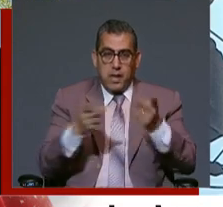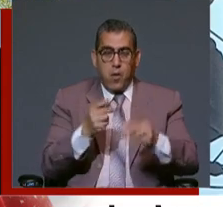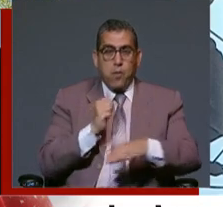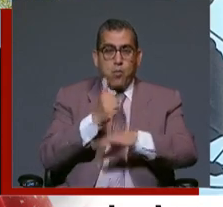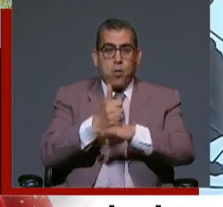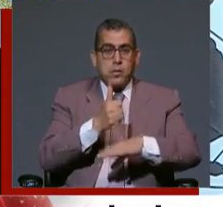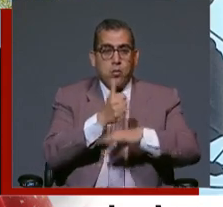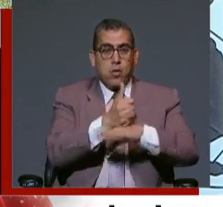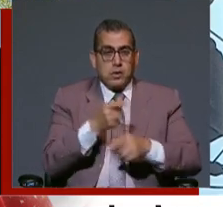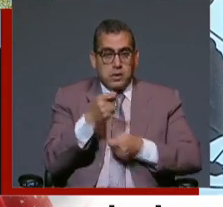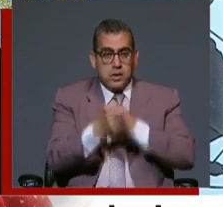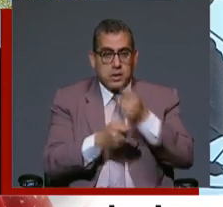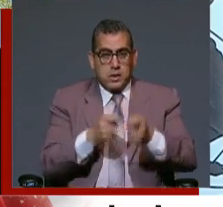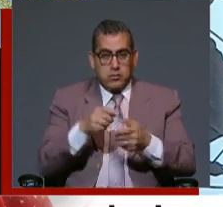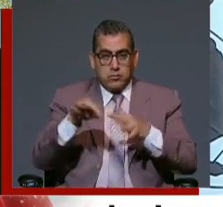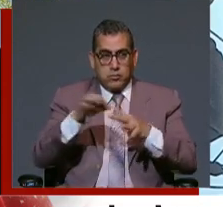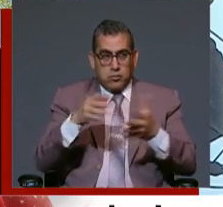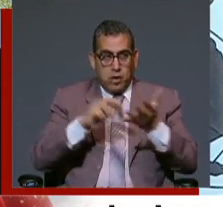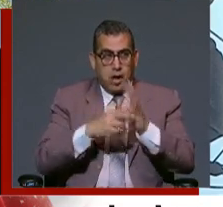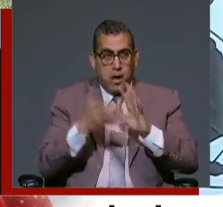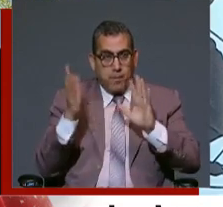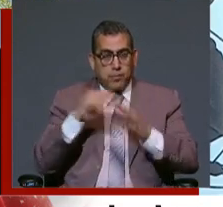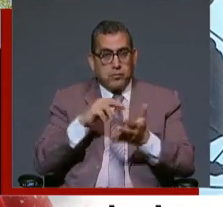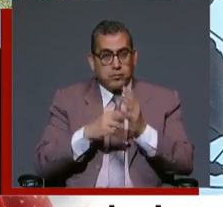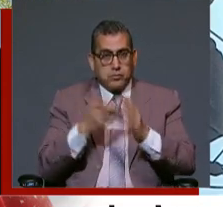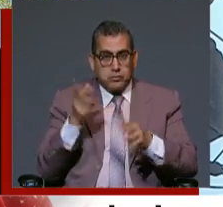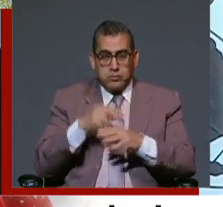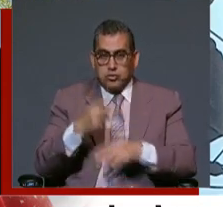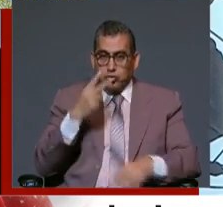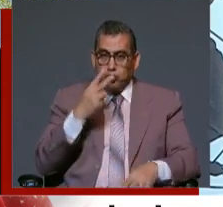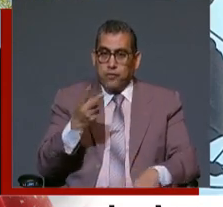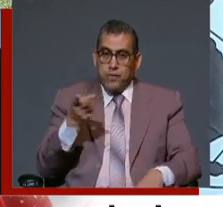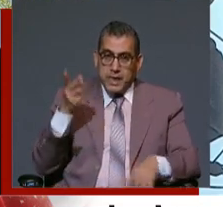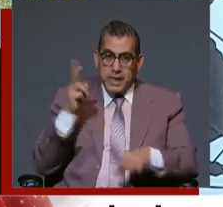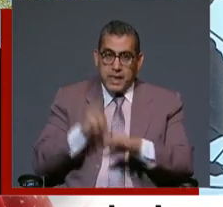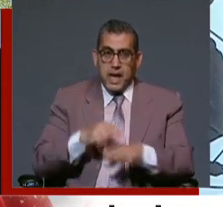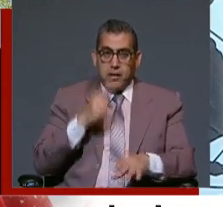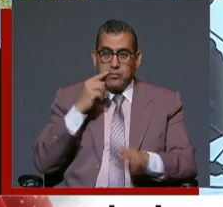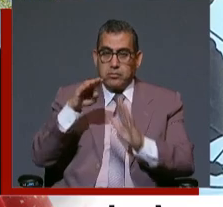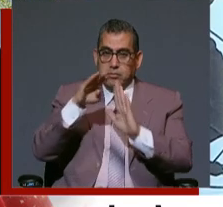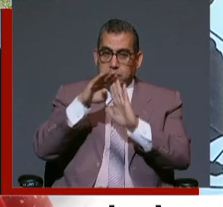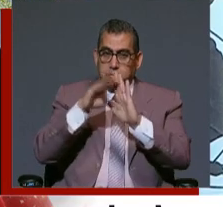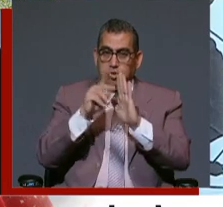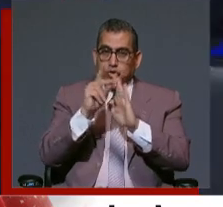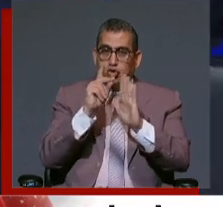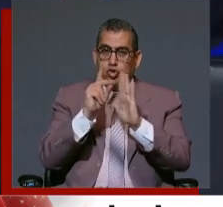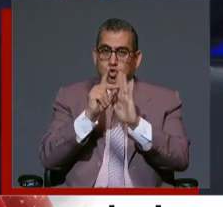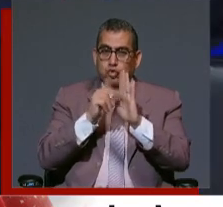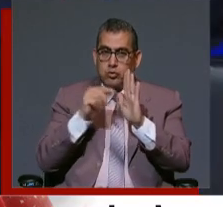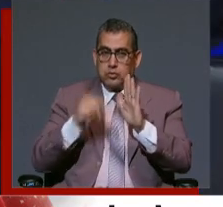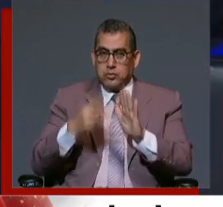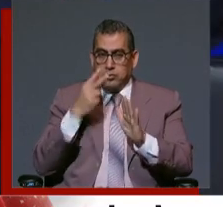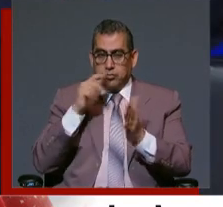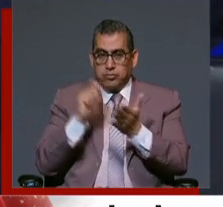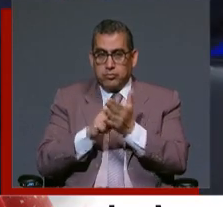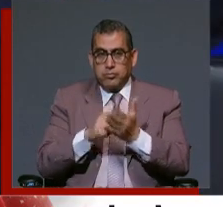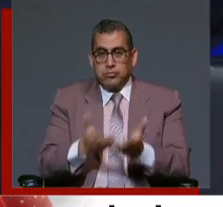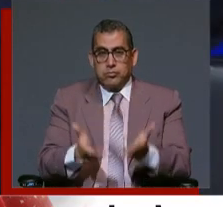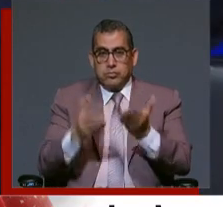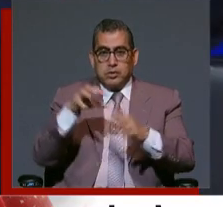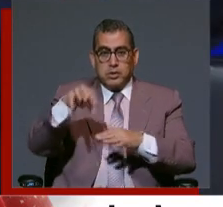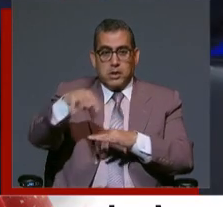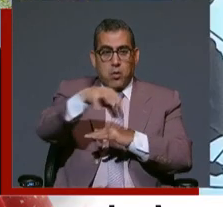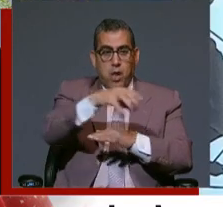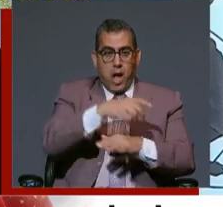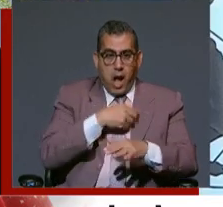التمويلية متعددة الأطراف إلى إعادة النظر في المعايير والشروط التي تؤهل الدول